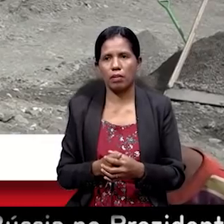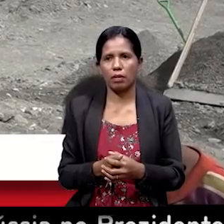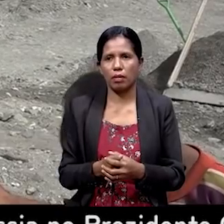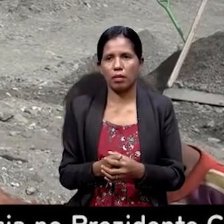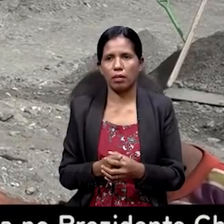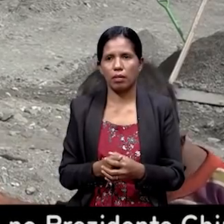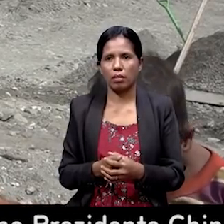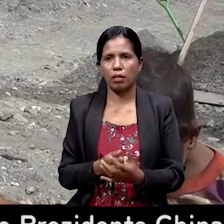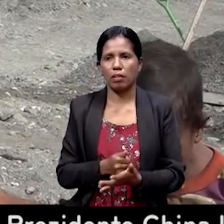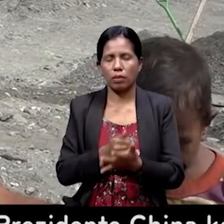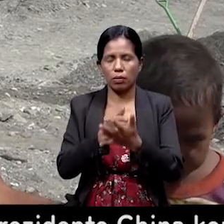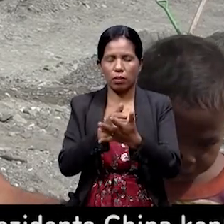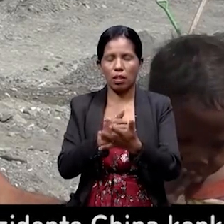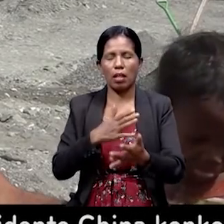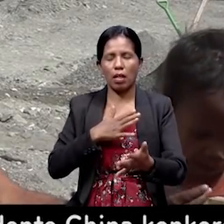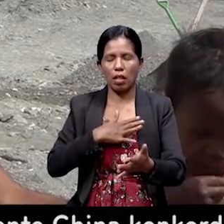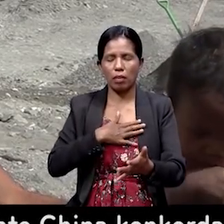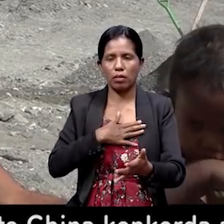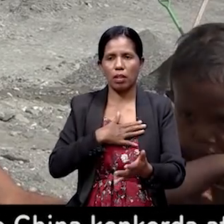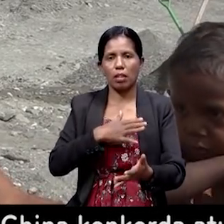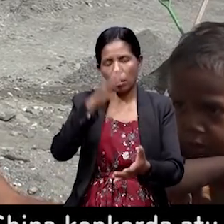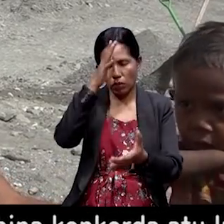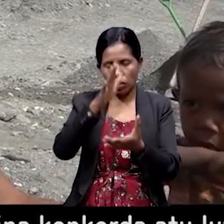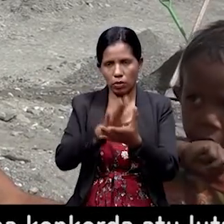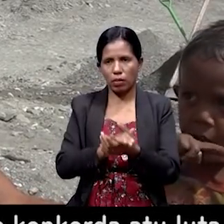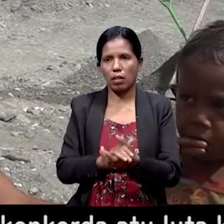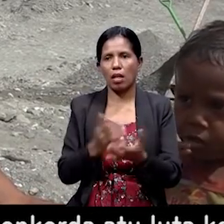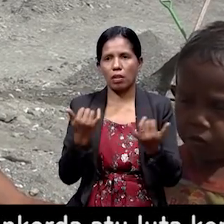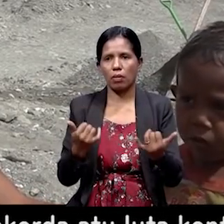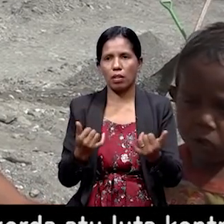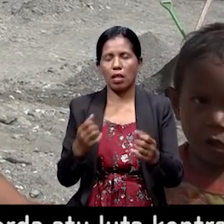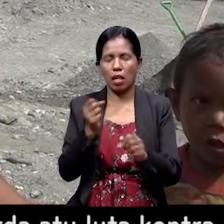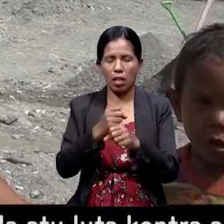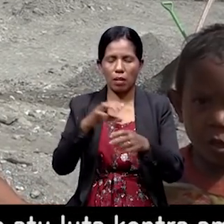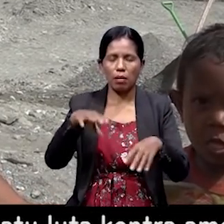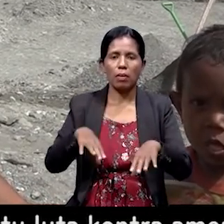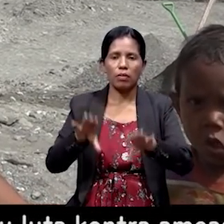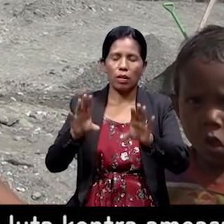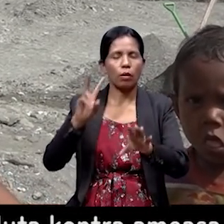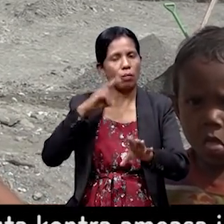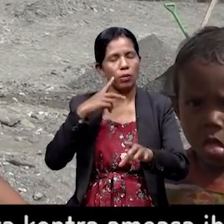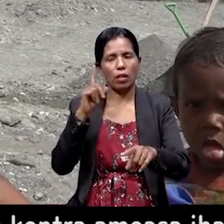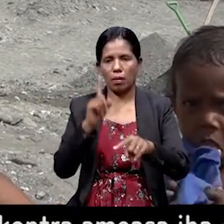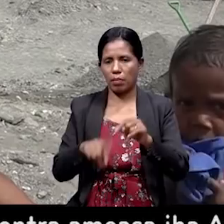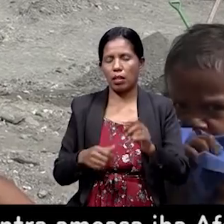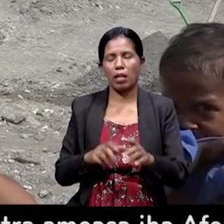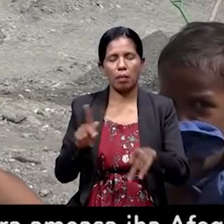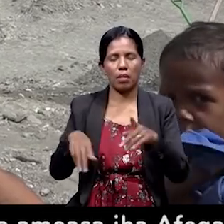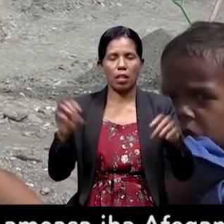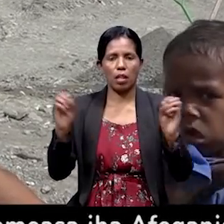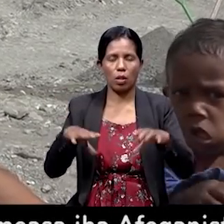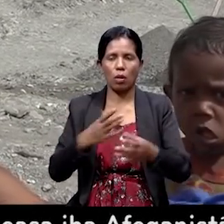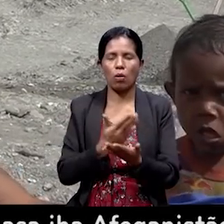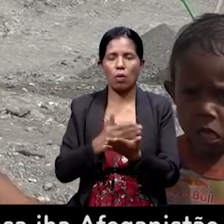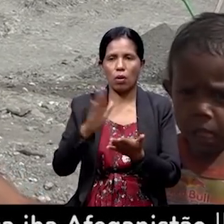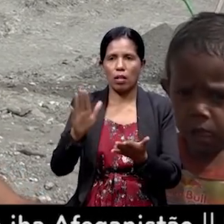tula. Juda ketujuan tambah mesak ne. Atu halo modo mus modo bafan la fuli. Agora halo